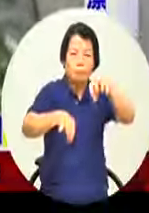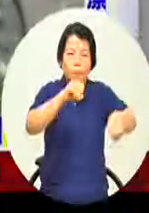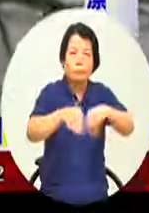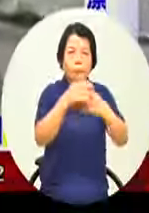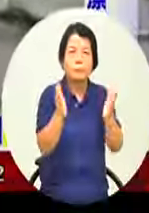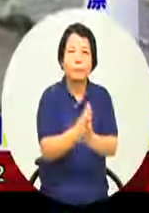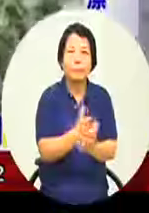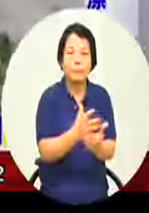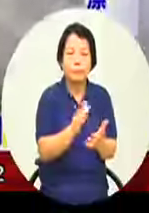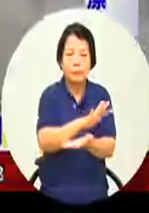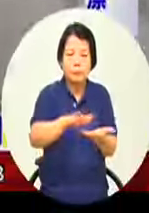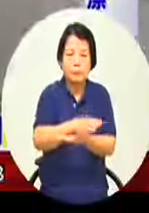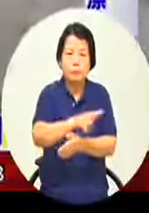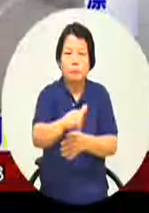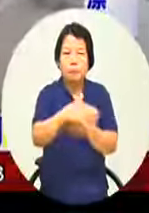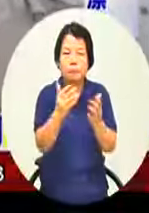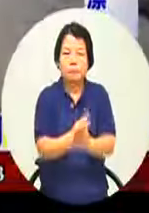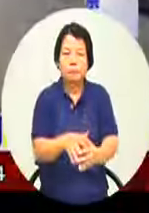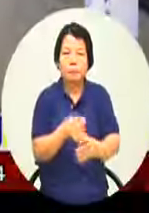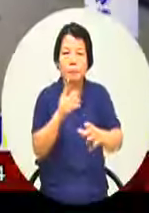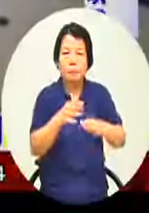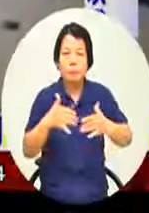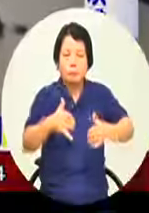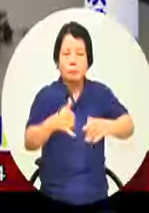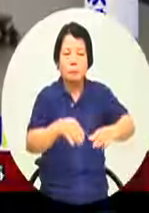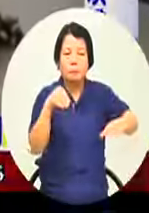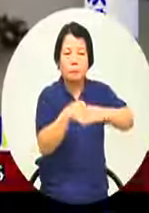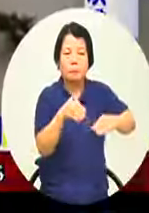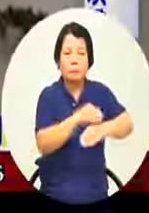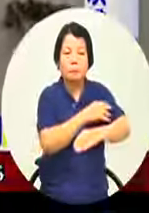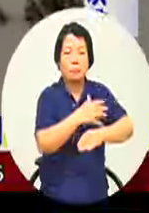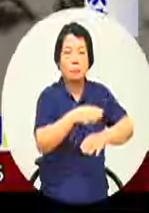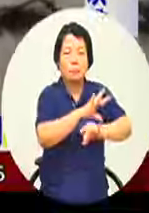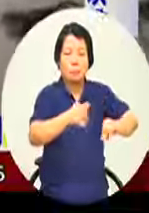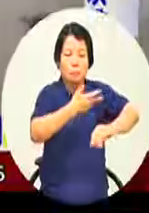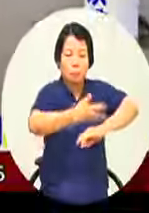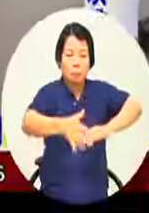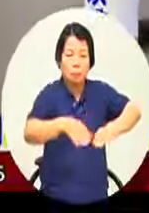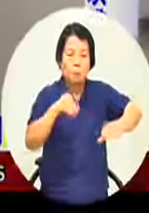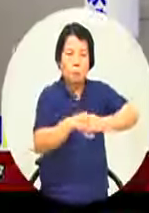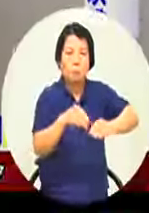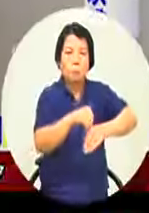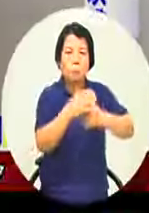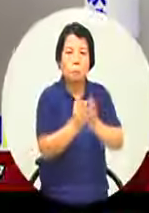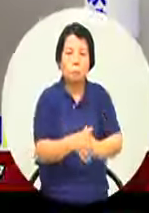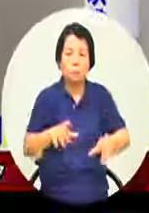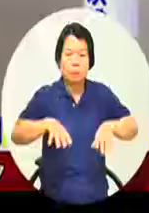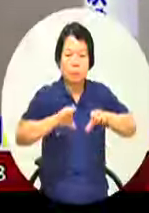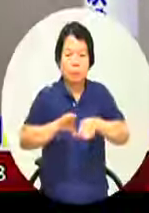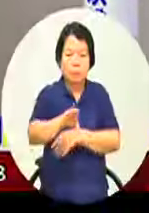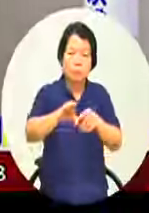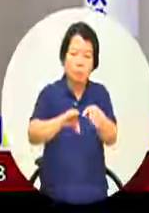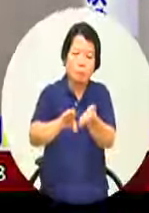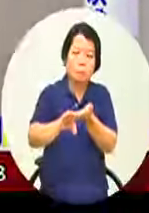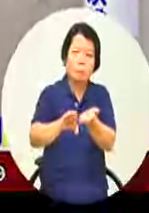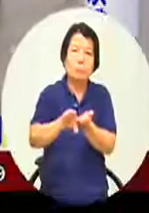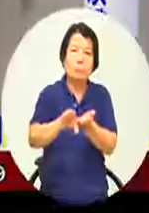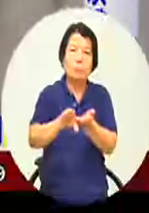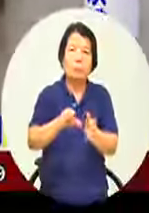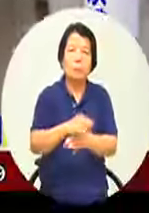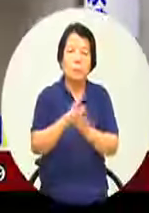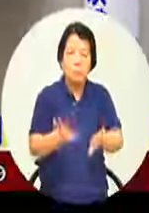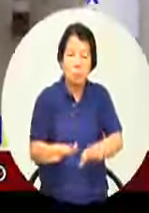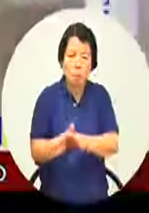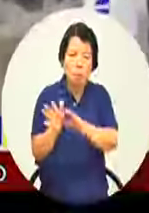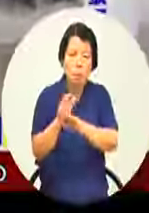因此呢稍微塞住了这一些下水道，因此造成了有积水半个轮胎高的现象。不过呢，如果雨势